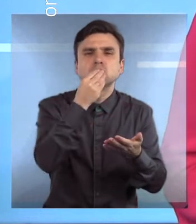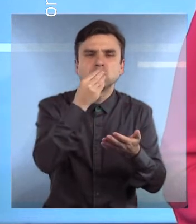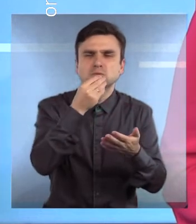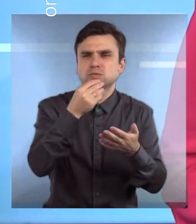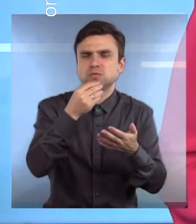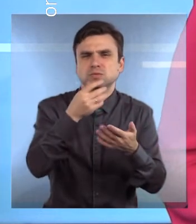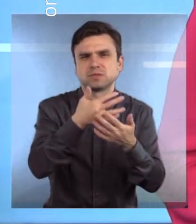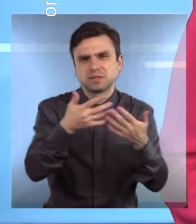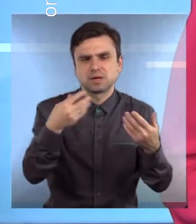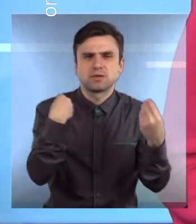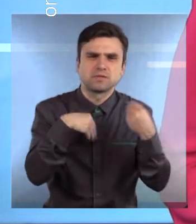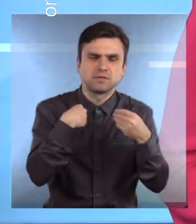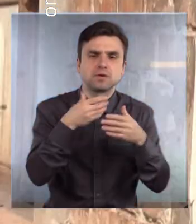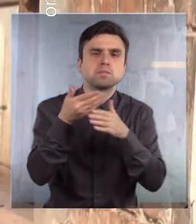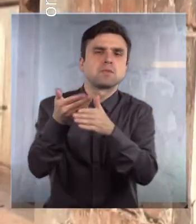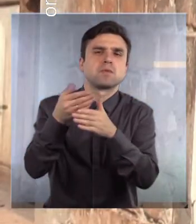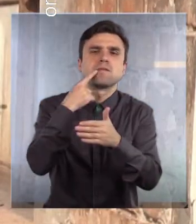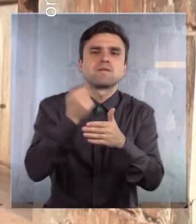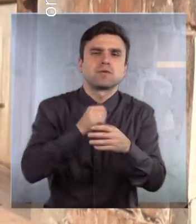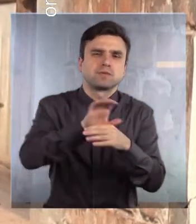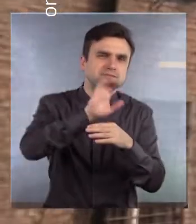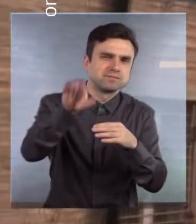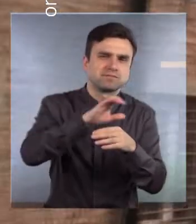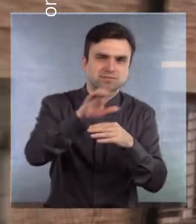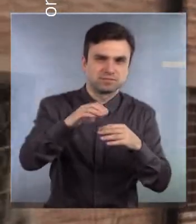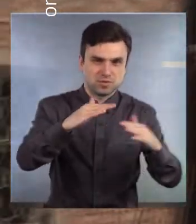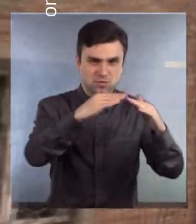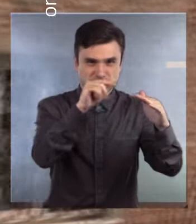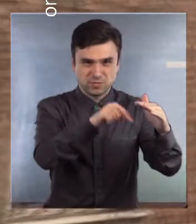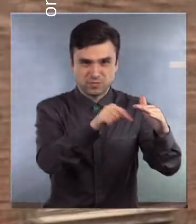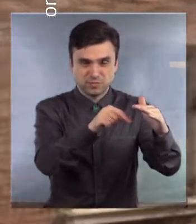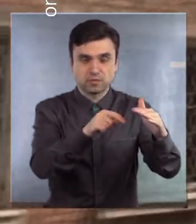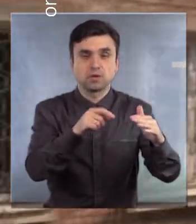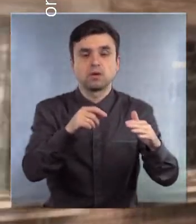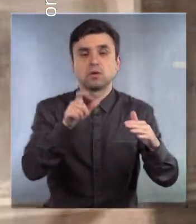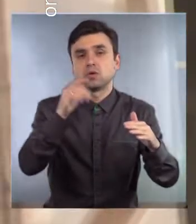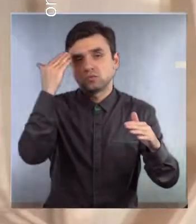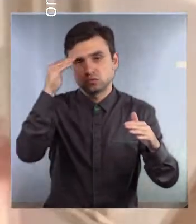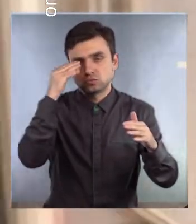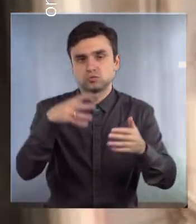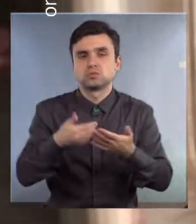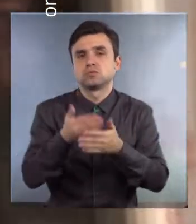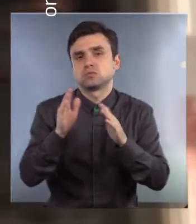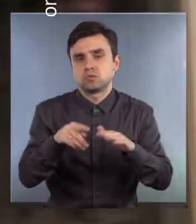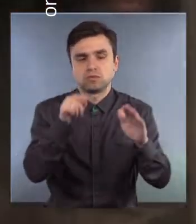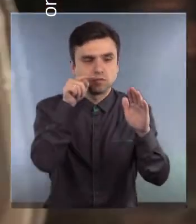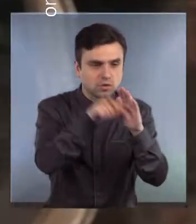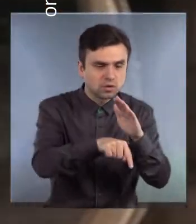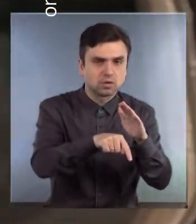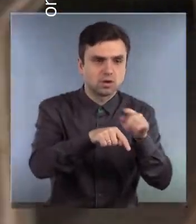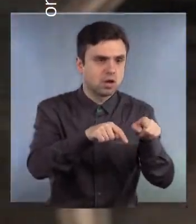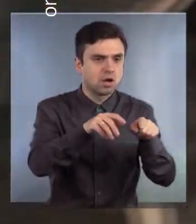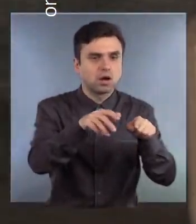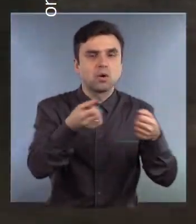першому поверсі. Проте з офісу нічого не забрали, адже в будівлі нічого цінного волонтери після попередніх крадіжок вже